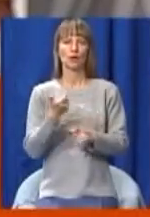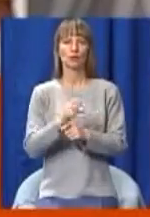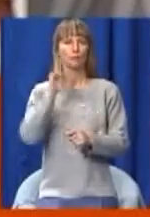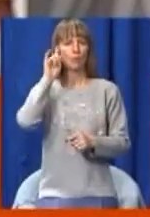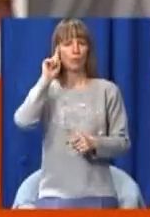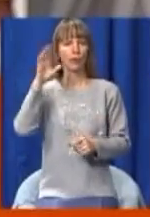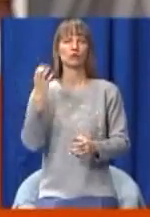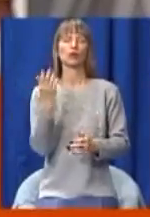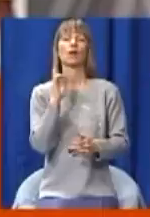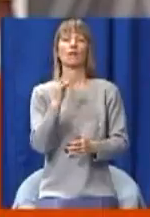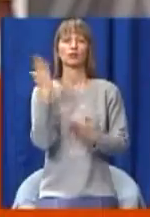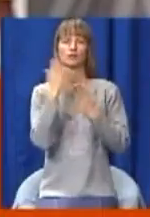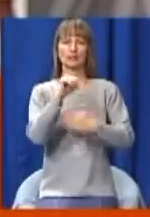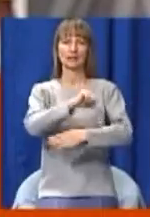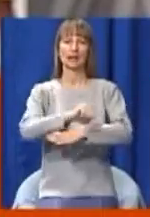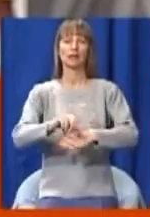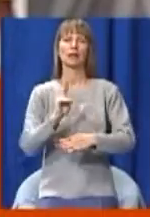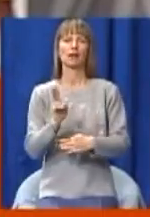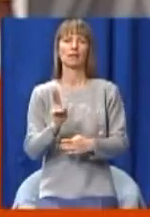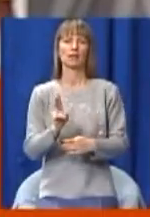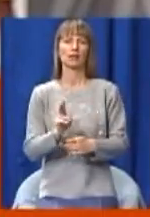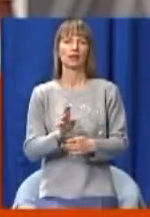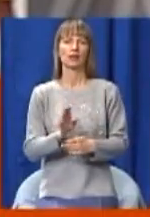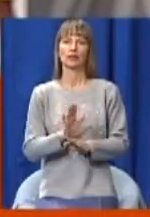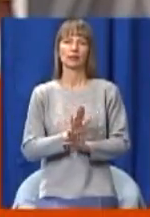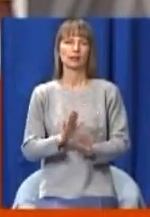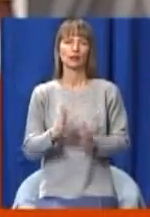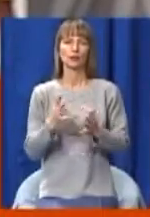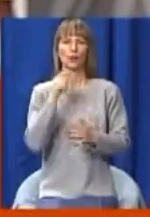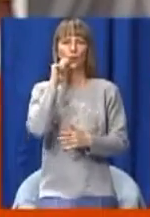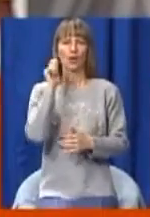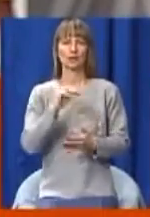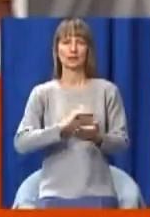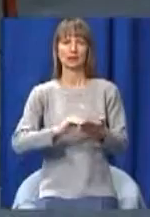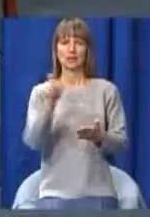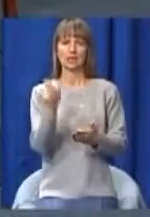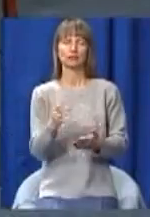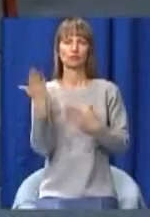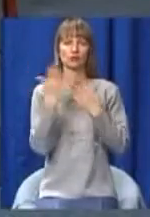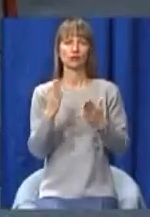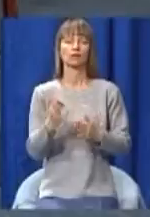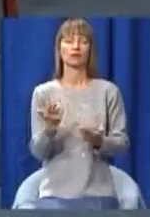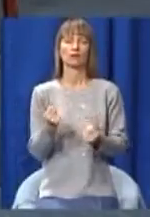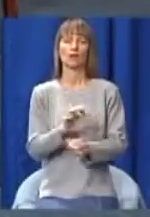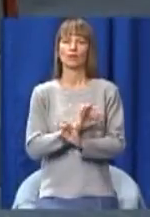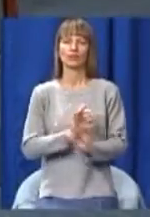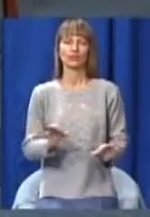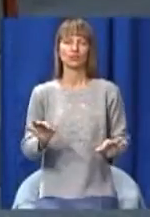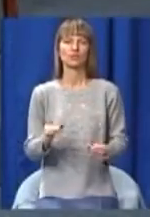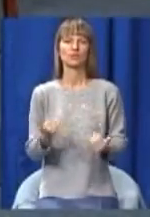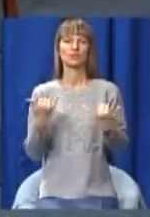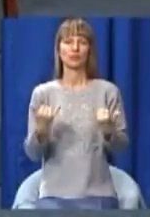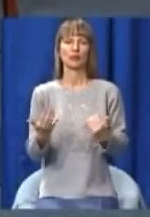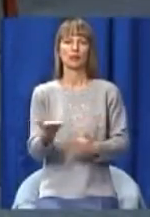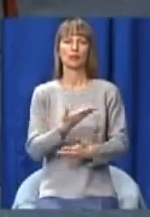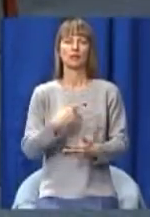А ще кого читаєш? Закордонних читаєш когось? Ні, більше українських письменників. Це дуже прикольно. А тепер